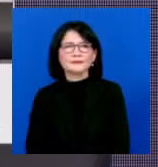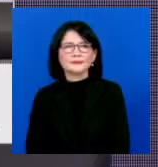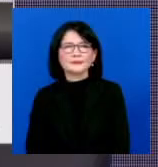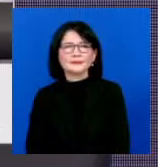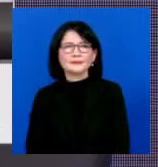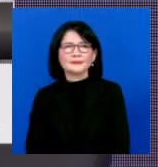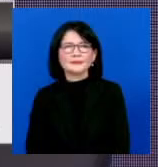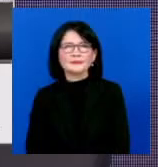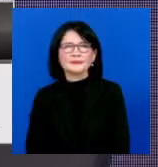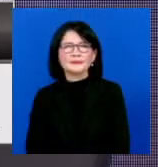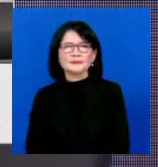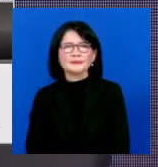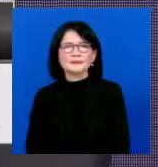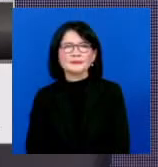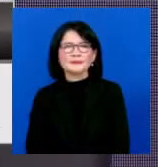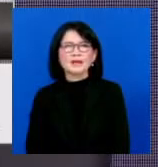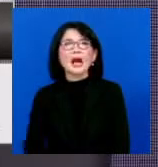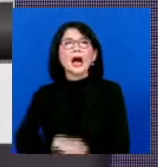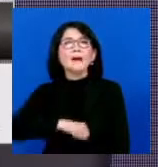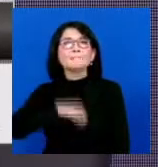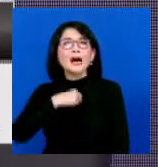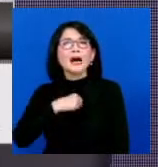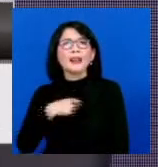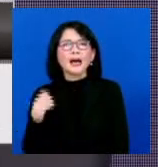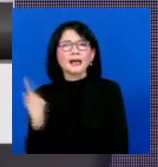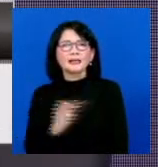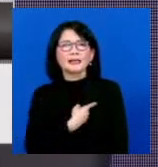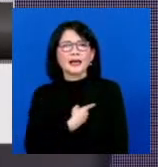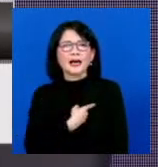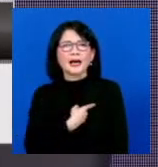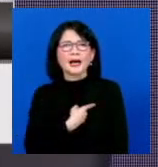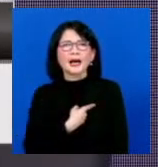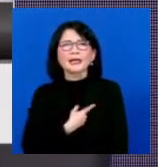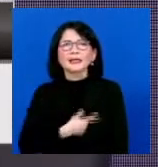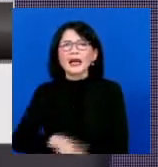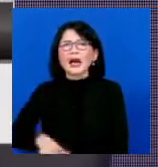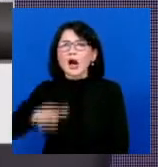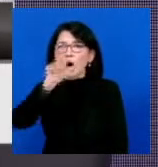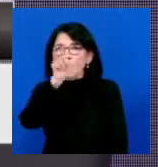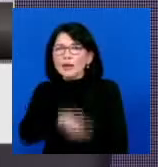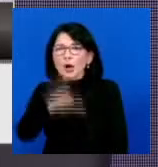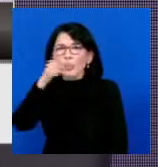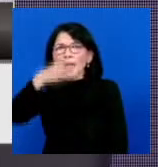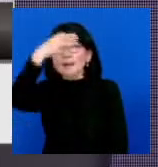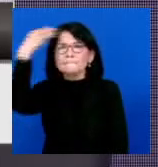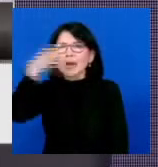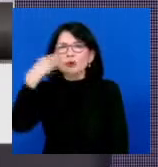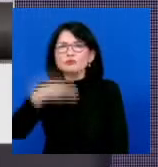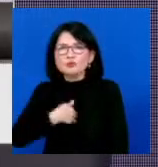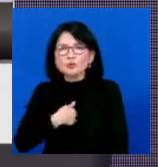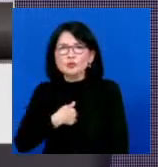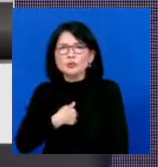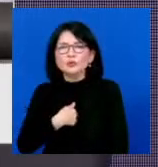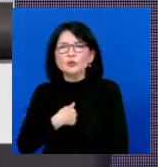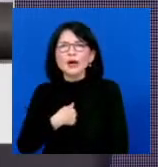kami hormati banggalah kita sebagai anak-anak Maluku karena kenapa kita